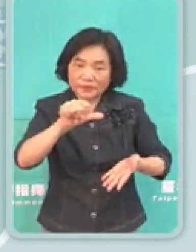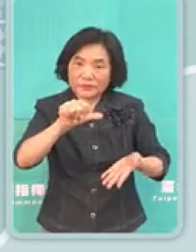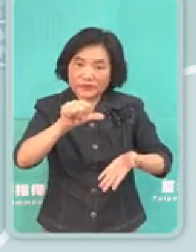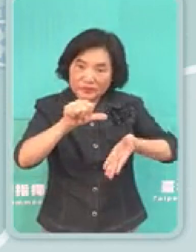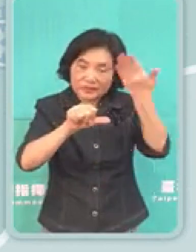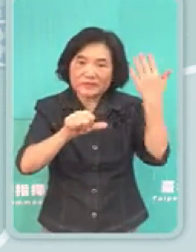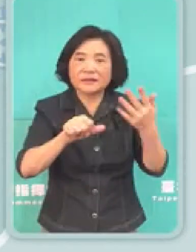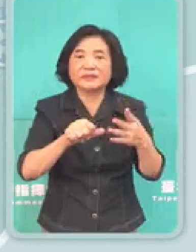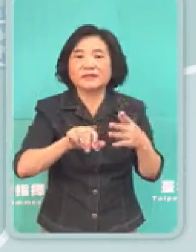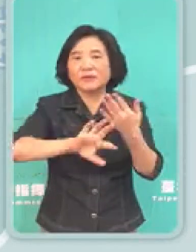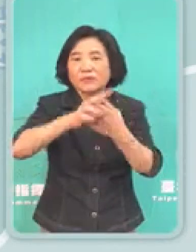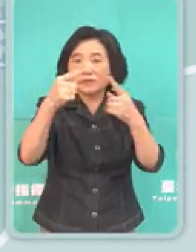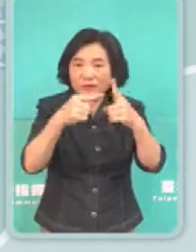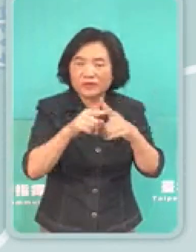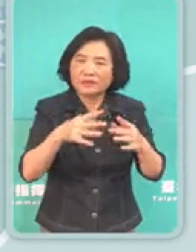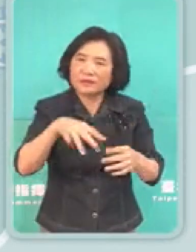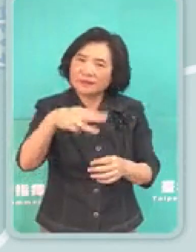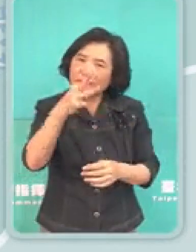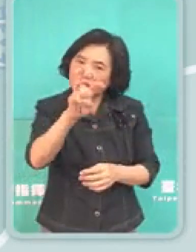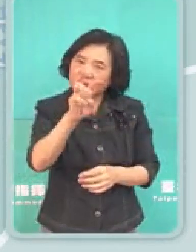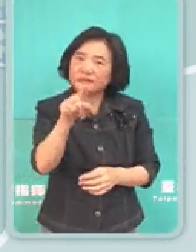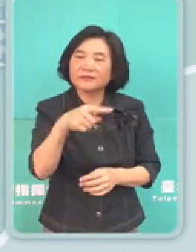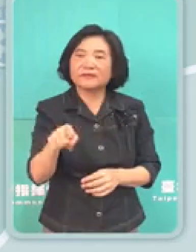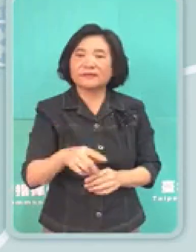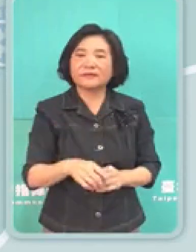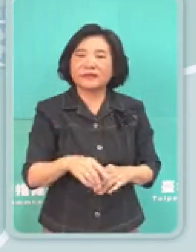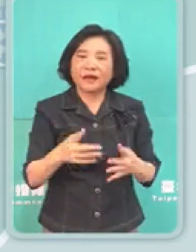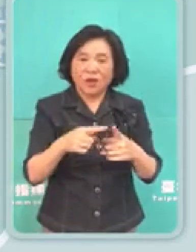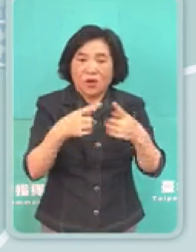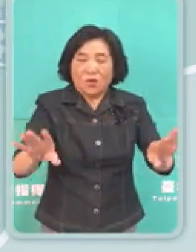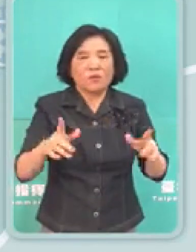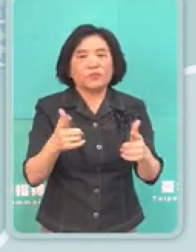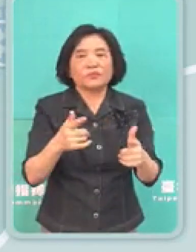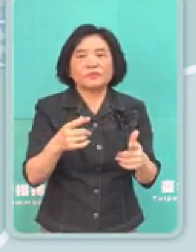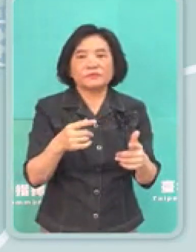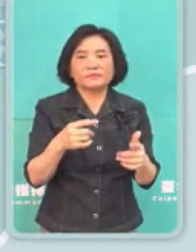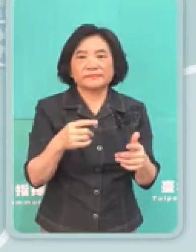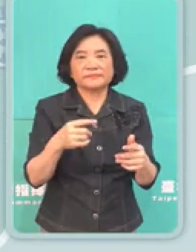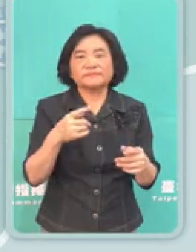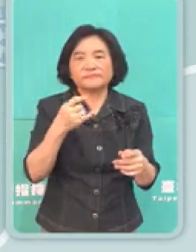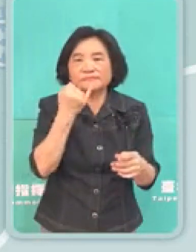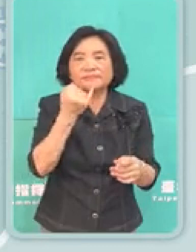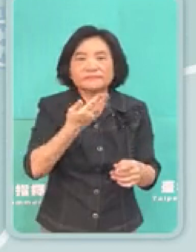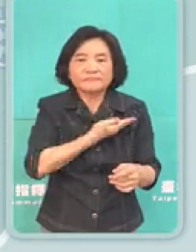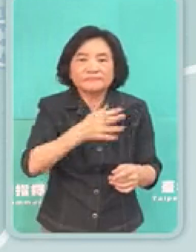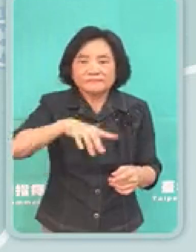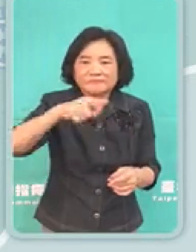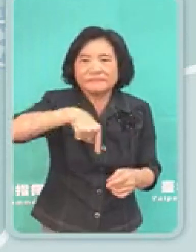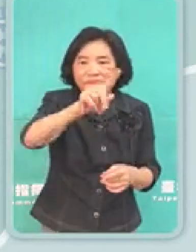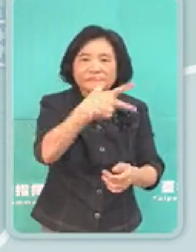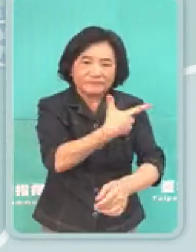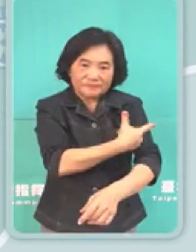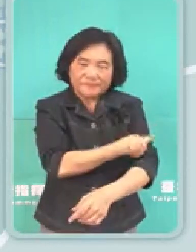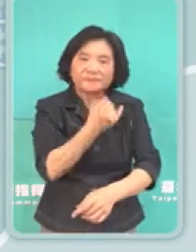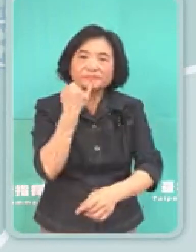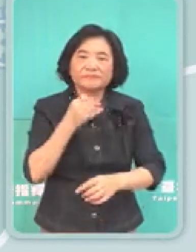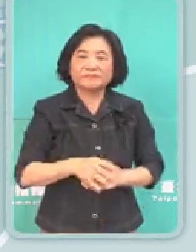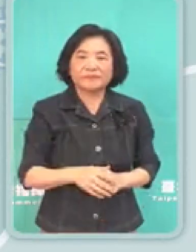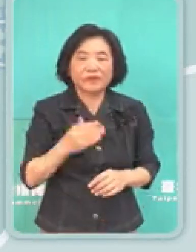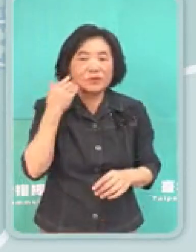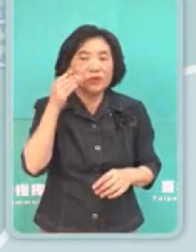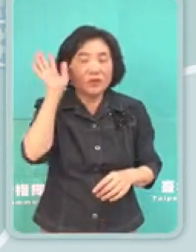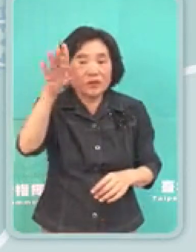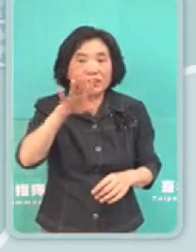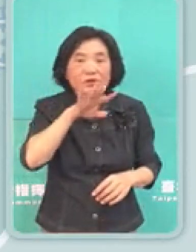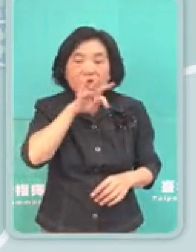才330个哦。那所以就，因为人数不多了，像这样，如果将来往年龄往下